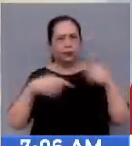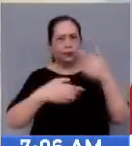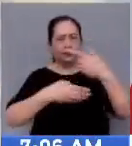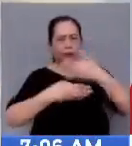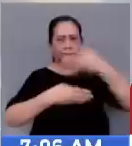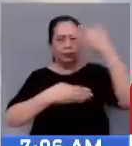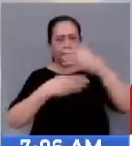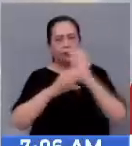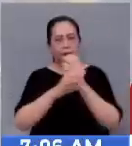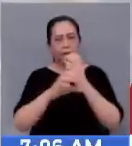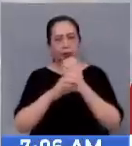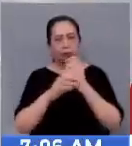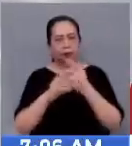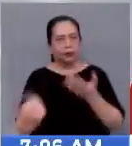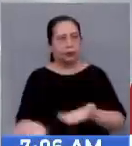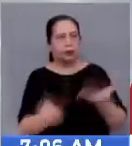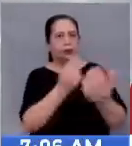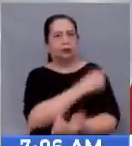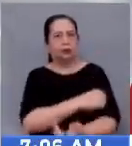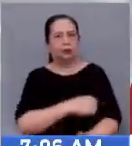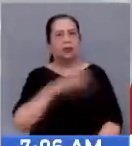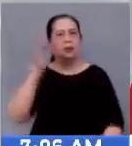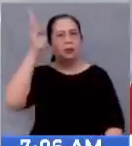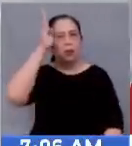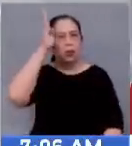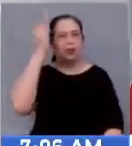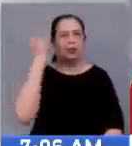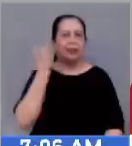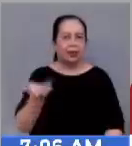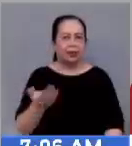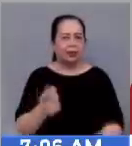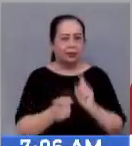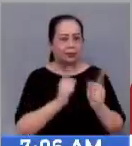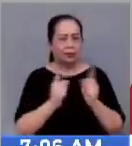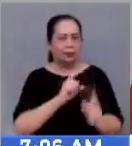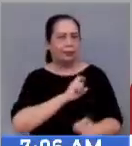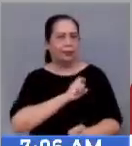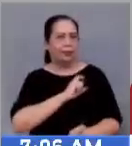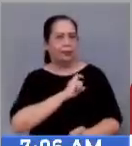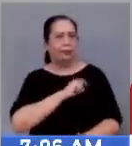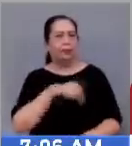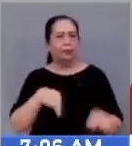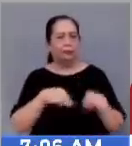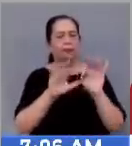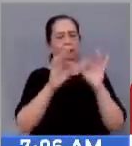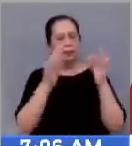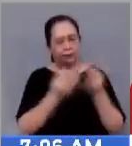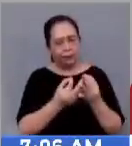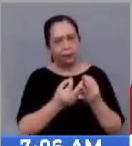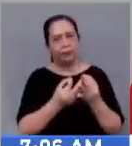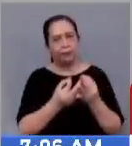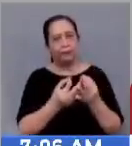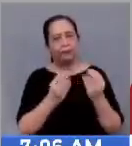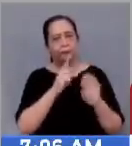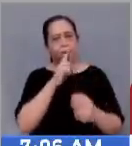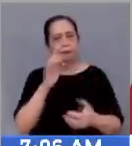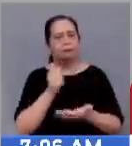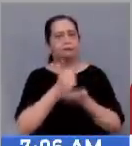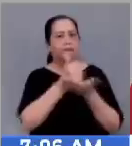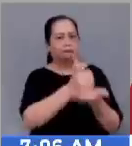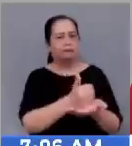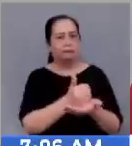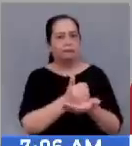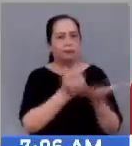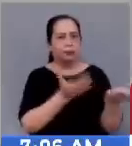unang idineklarang brain dead ang abogado. Nakausap na ng mga opisyal ng konsulado ang pamilya ni Lilo at mga kung tutulungan silang maiuwi ang